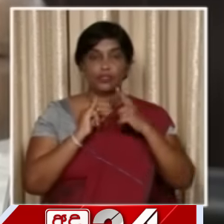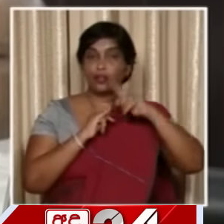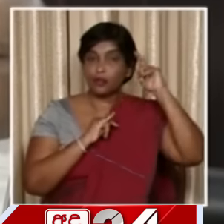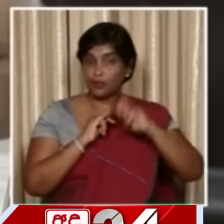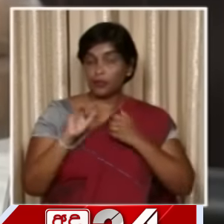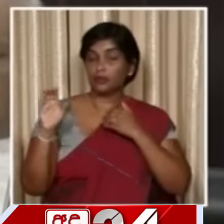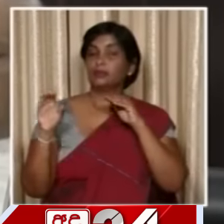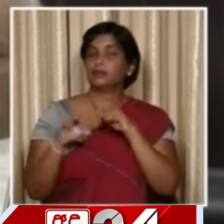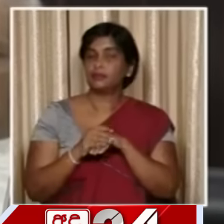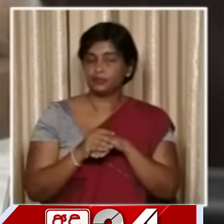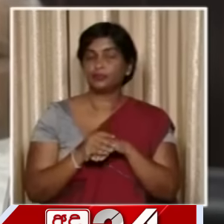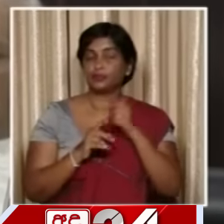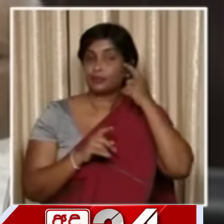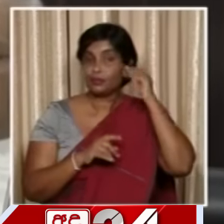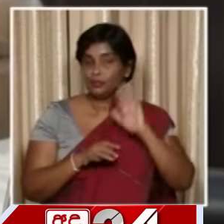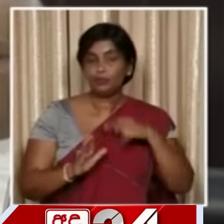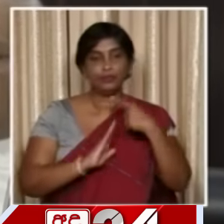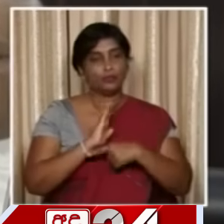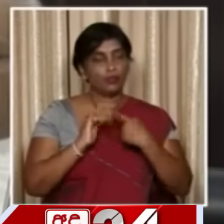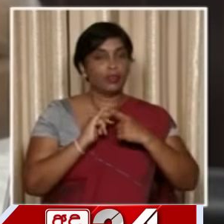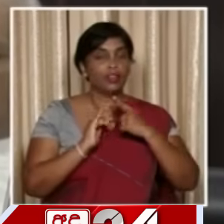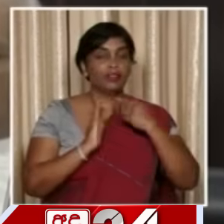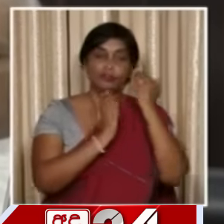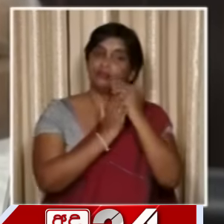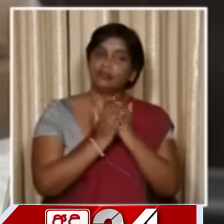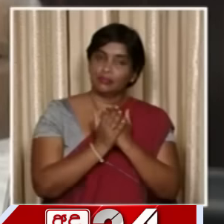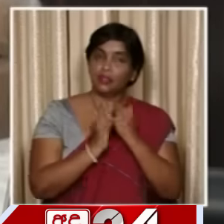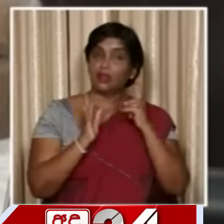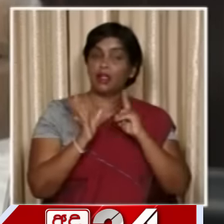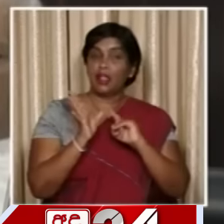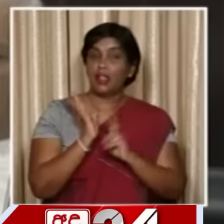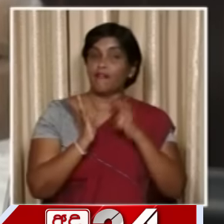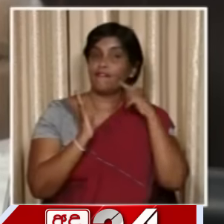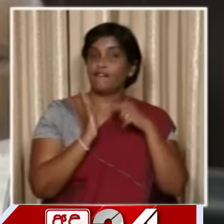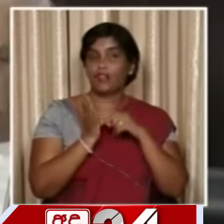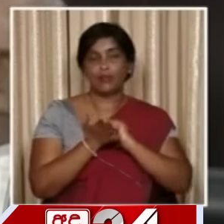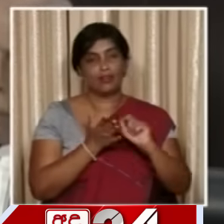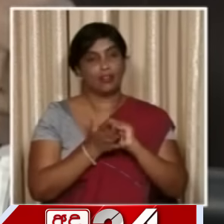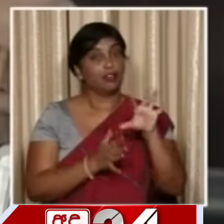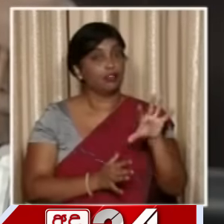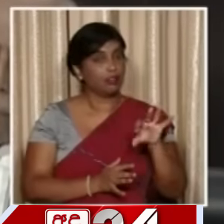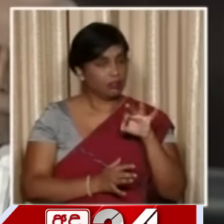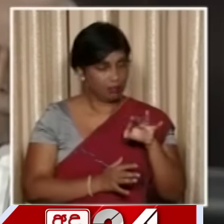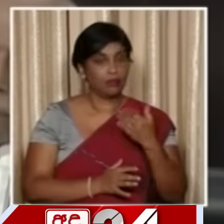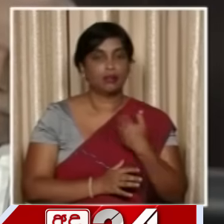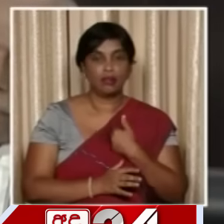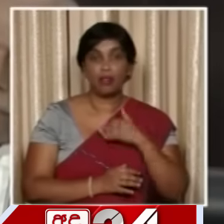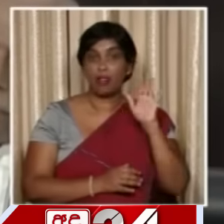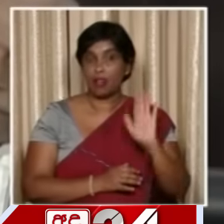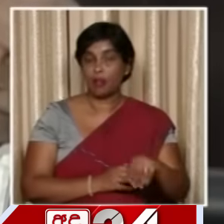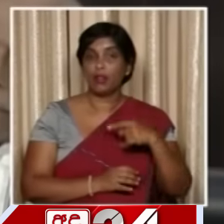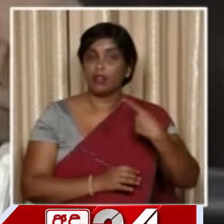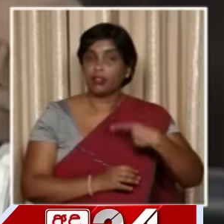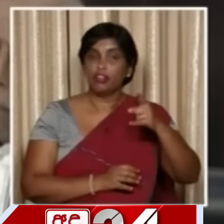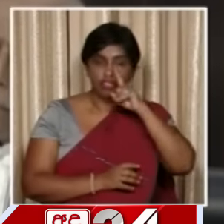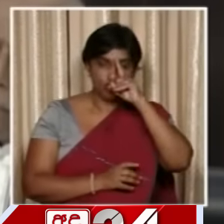විශ්වවිද්‍යාලයකට යෑමේ අභිප්‍රායෙන් දේශීය විෂය ධාරාවෙන් උසස් පෙළ කිරීමට තෝරා ගැනීම වෙනුවෙන් මගේ දරුවා දින සති